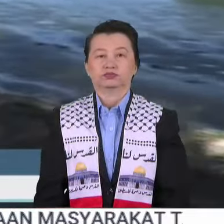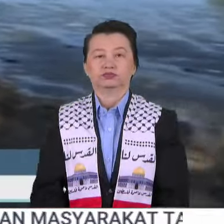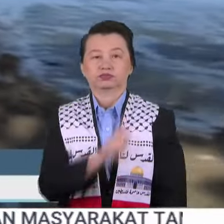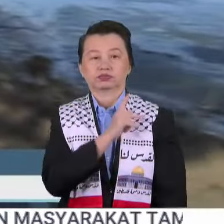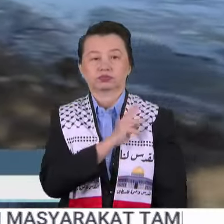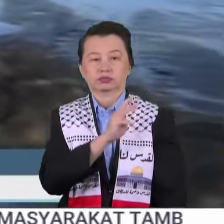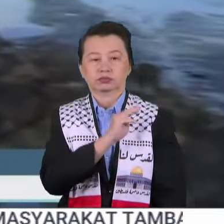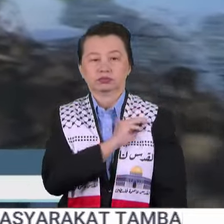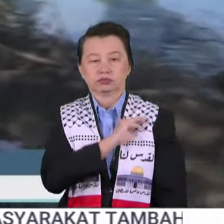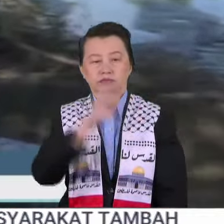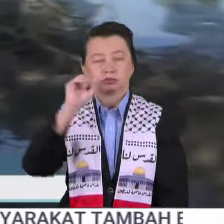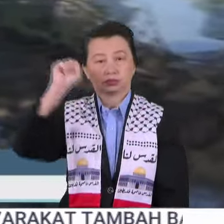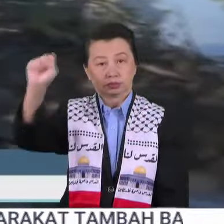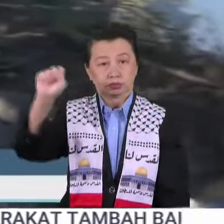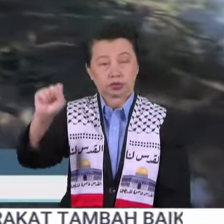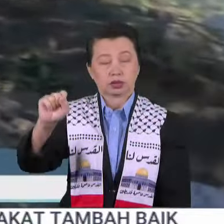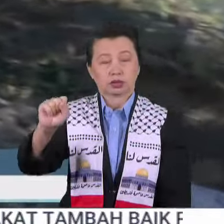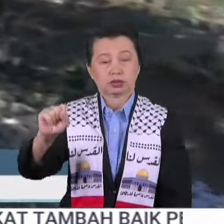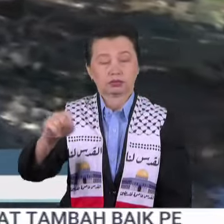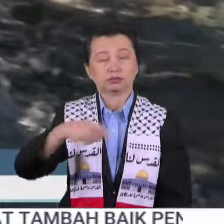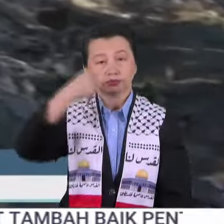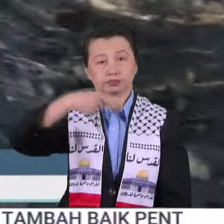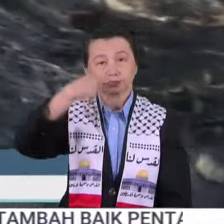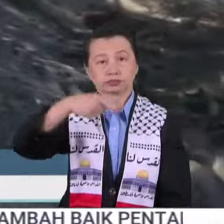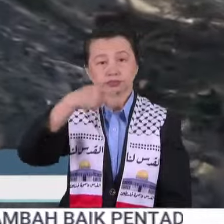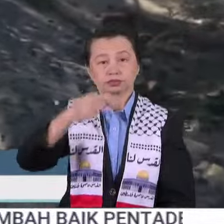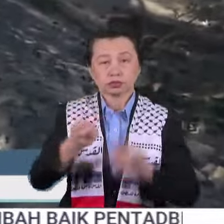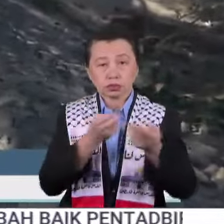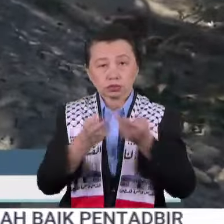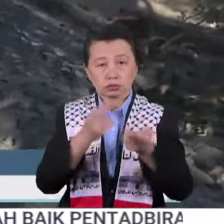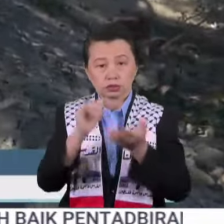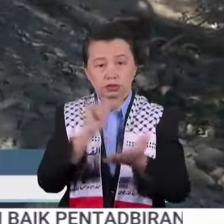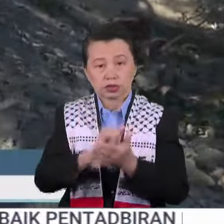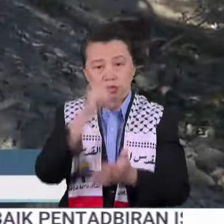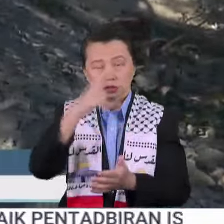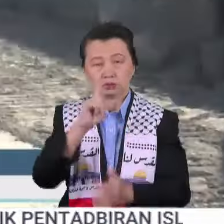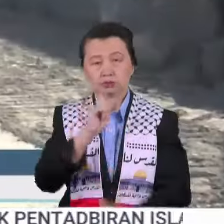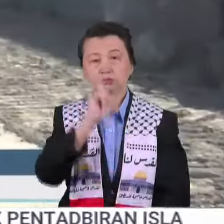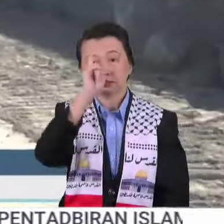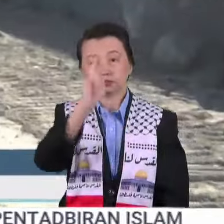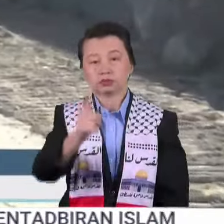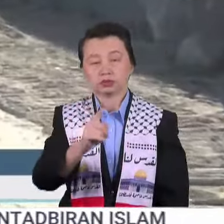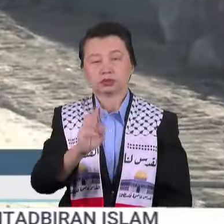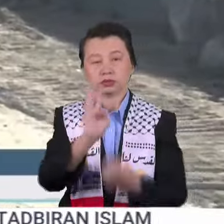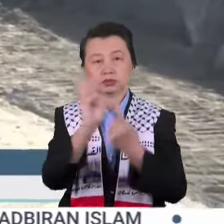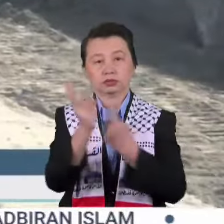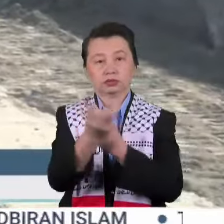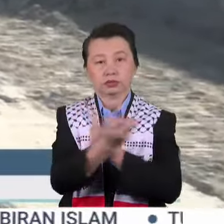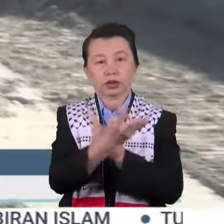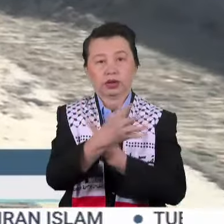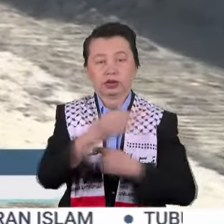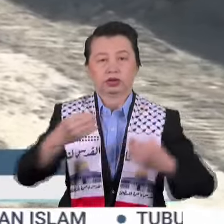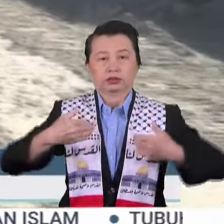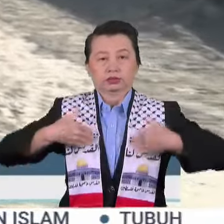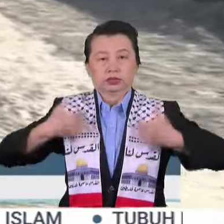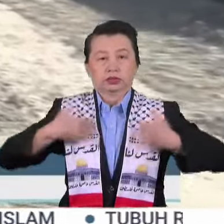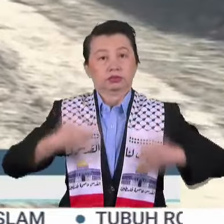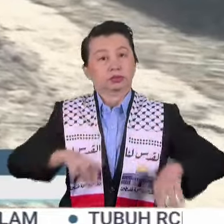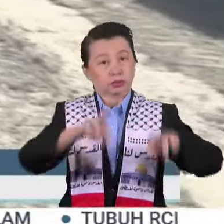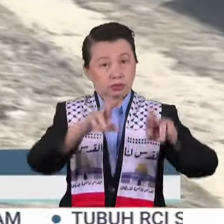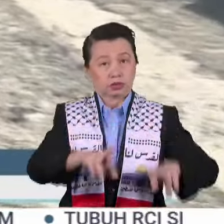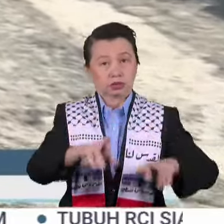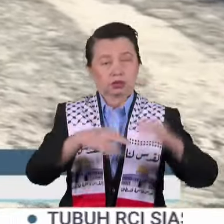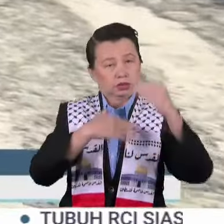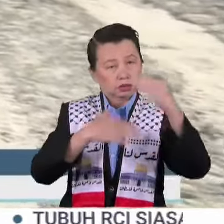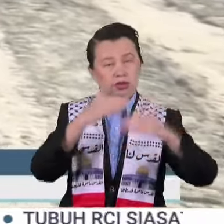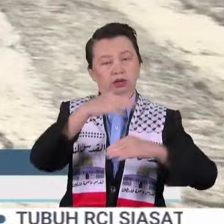Ketua Menteri Datuk Seri Panglima Haji Jinor berkata, usaha itu bagi memastikan kebajikan dan kesejahteraan rakyat